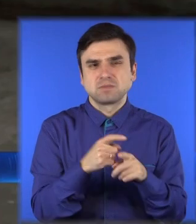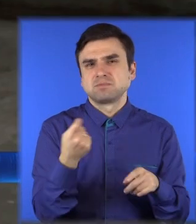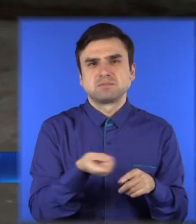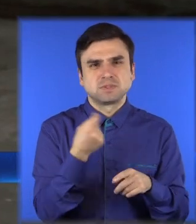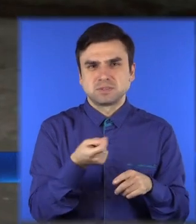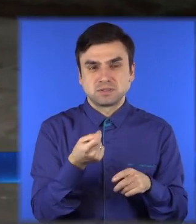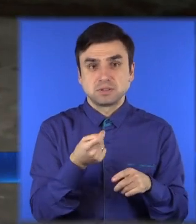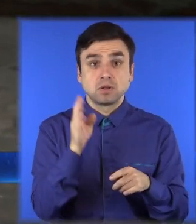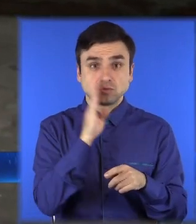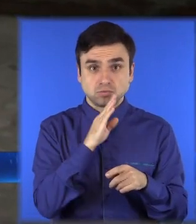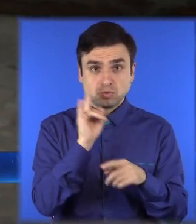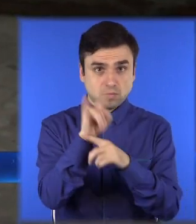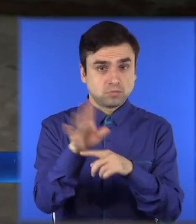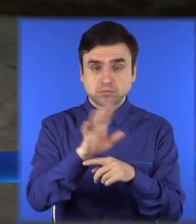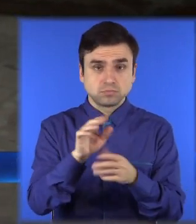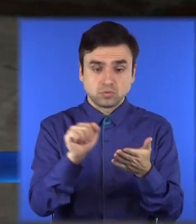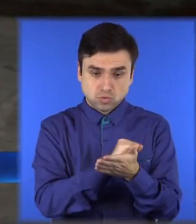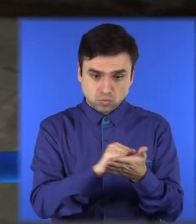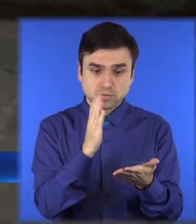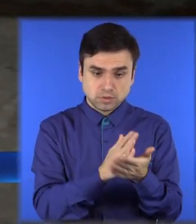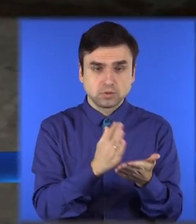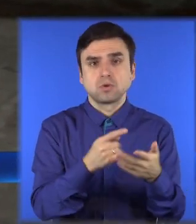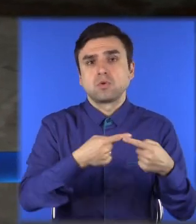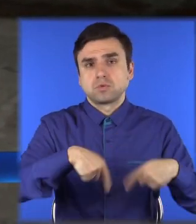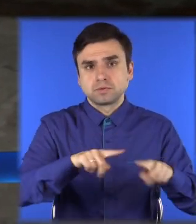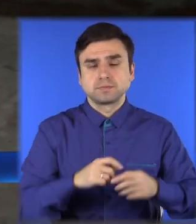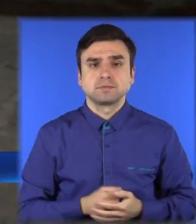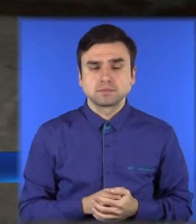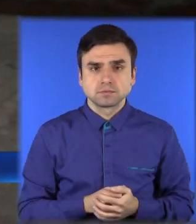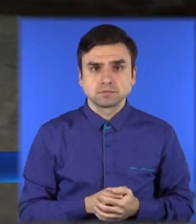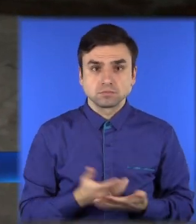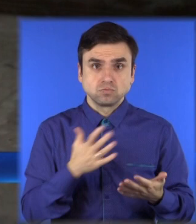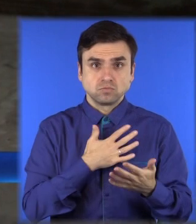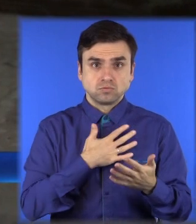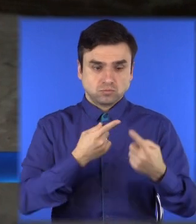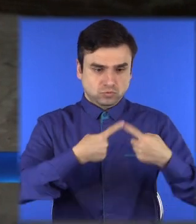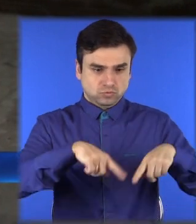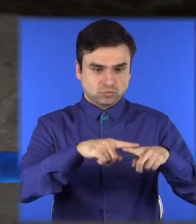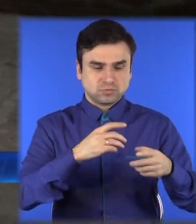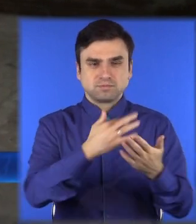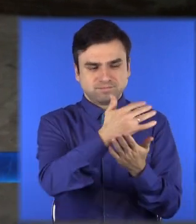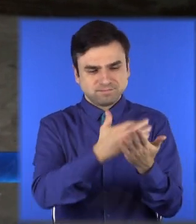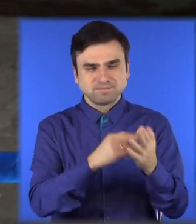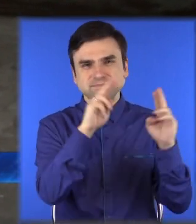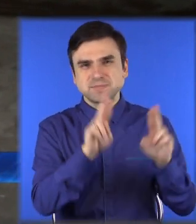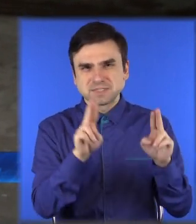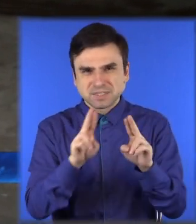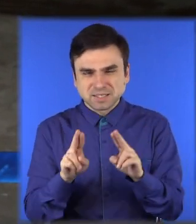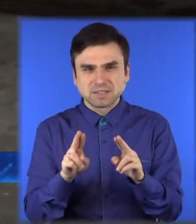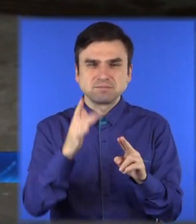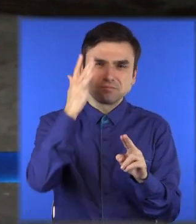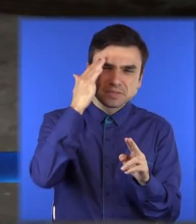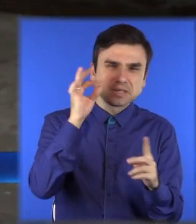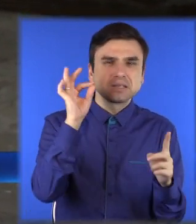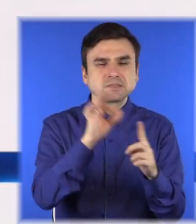волонтер. Покажіть документи, які ви маєте. Це у нас статут нашої організації. У будь-якого фонду офіційно зареєстрировано,